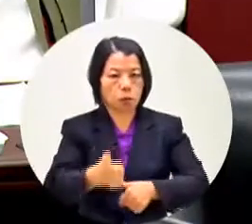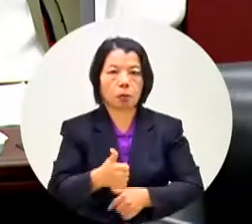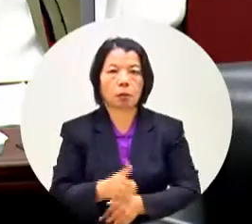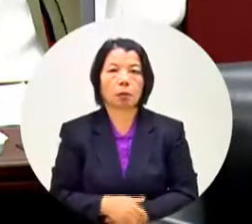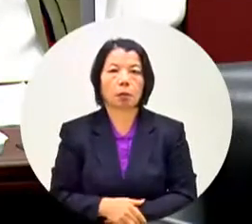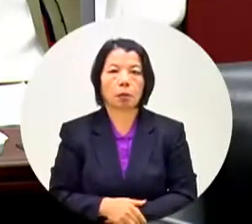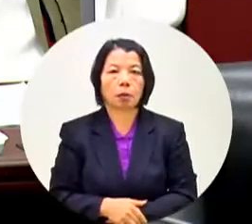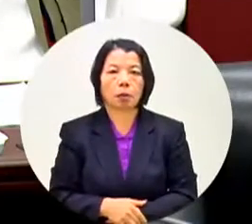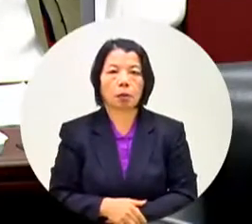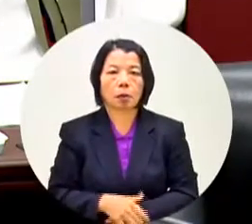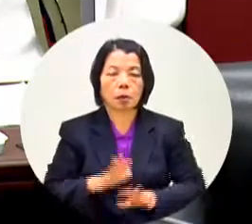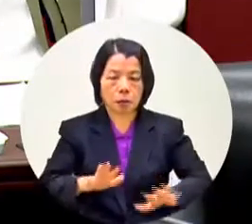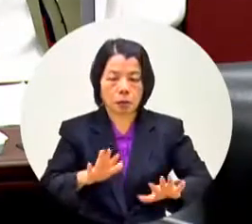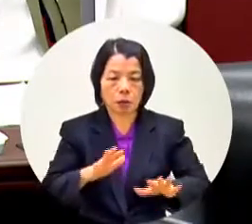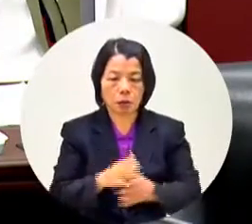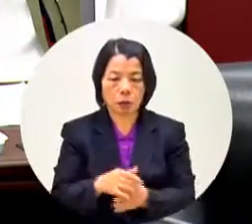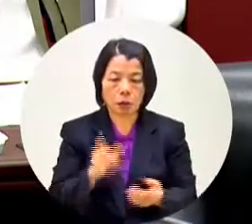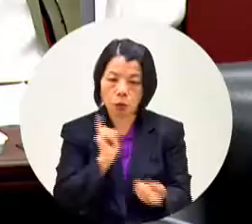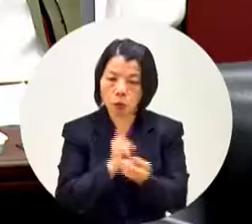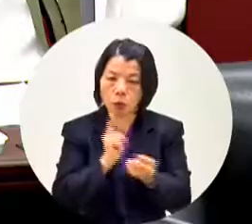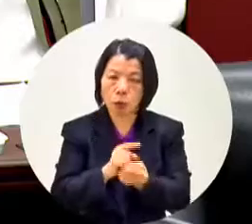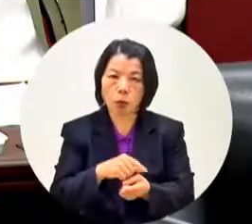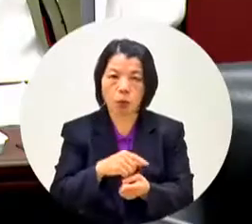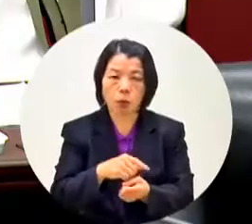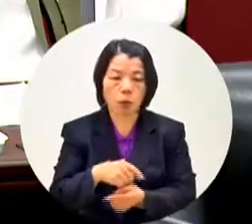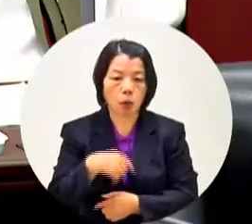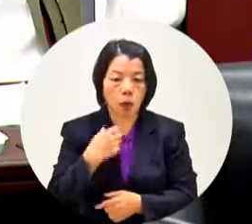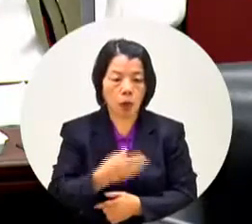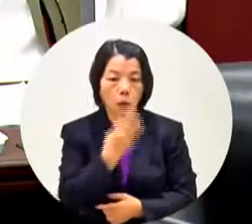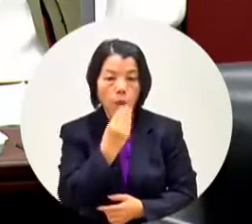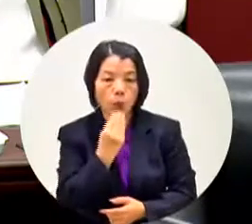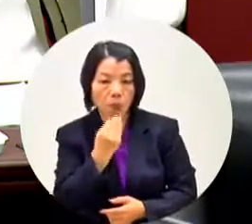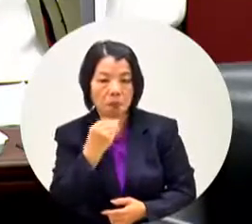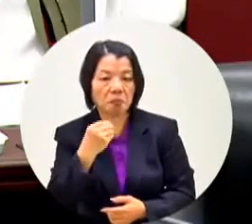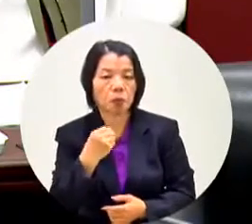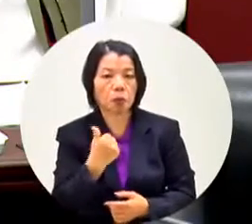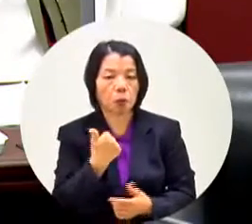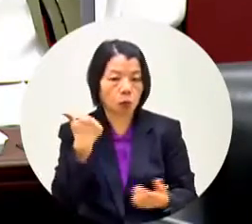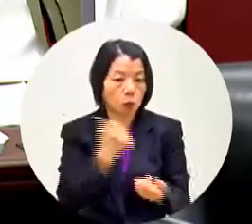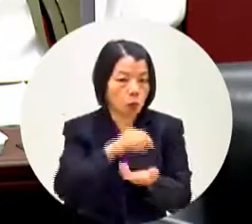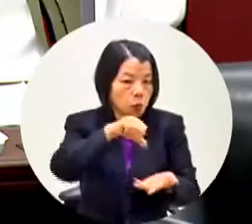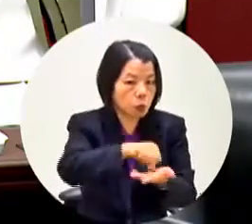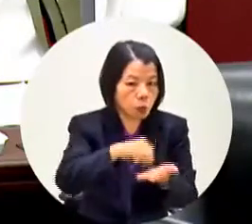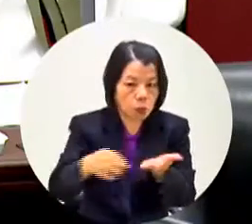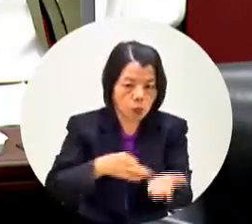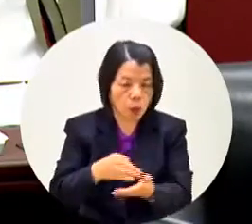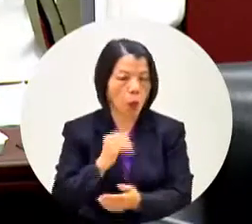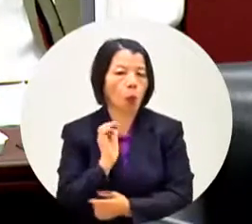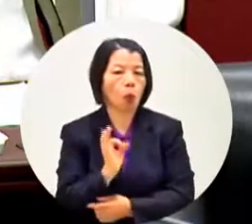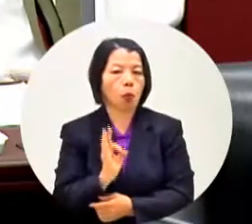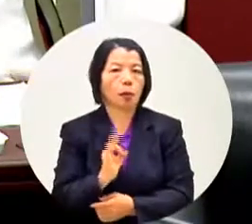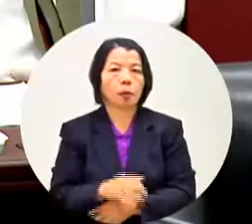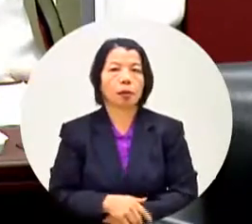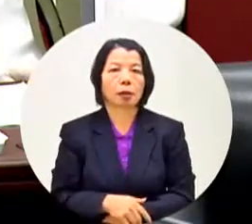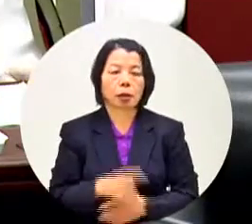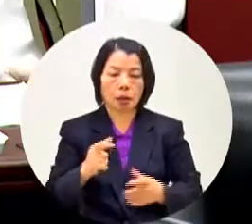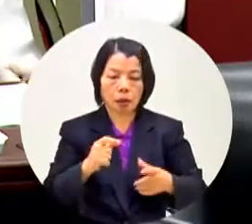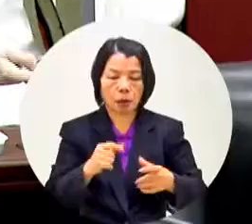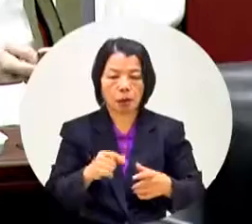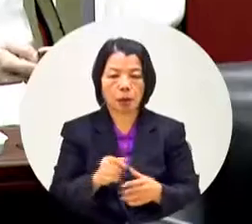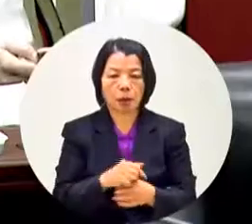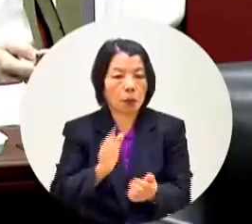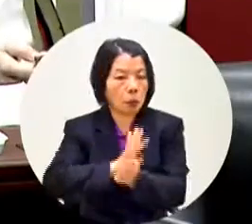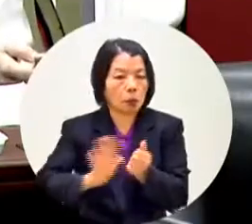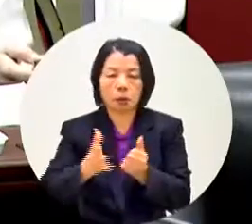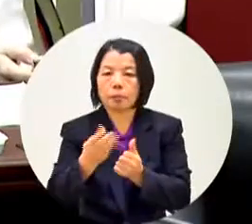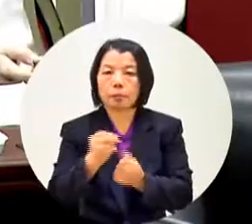解，预防我们农民因为我们现在这个水果可能今年的什么水果价格好，像今年有一些水